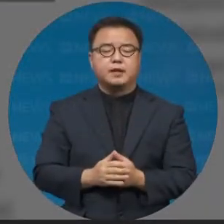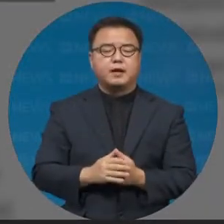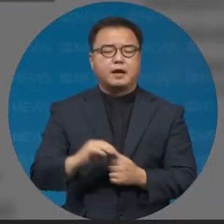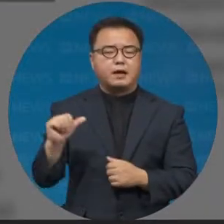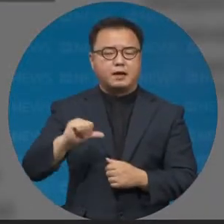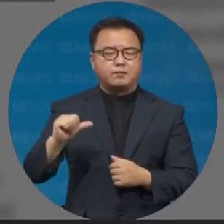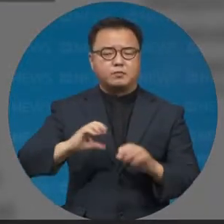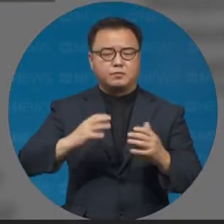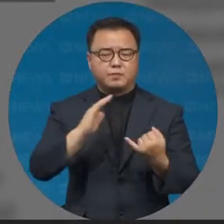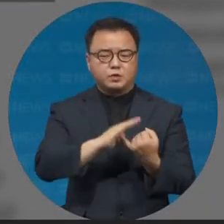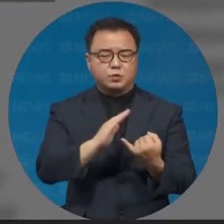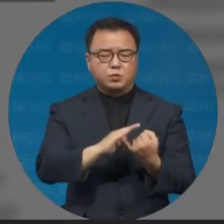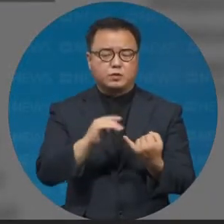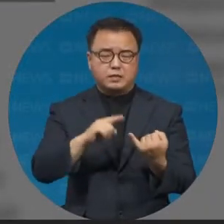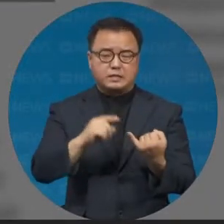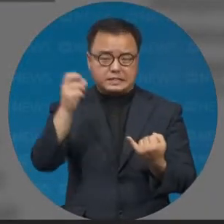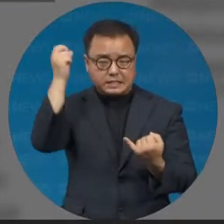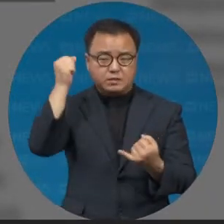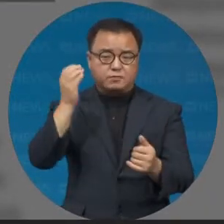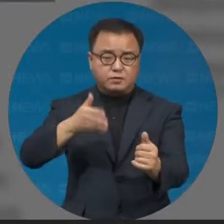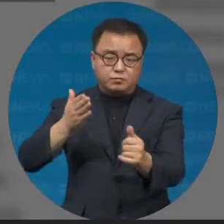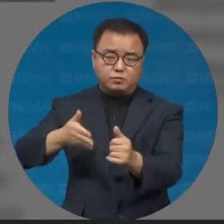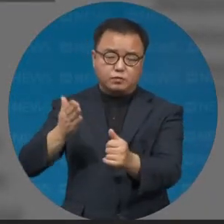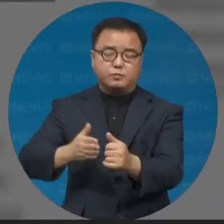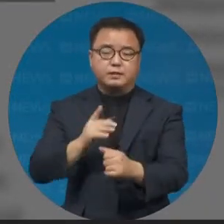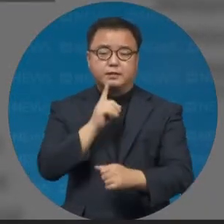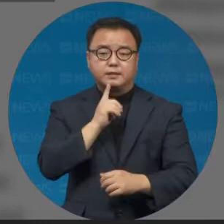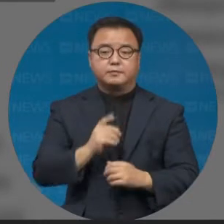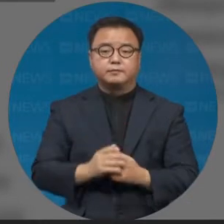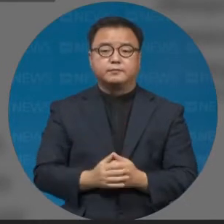있는 소녀들을 잊지 말아달라고 호소했습니다.